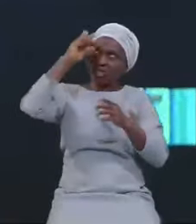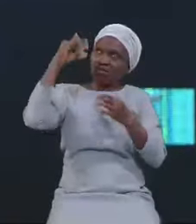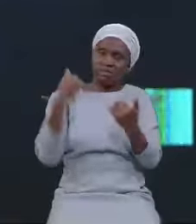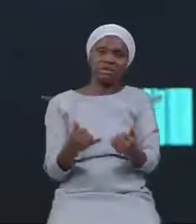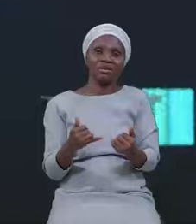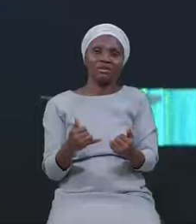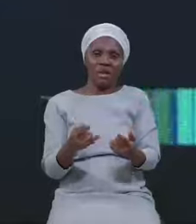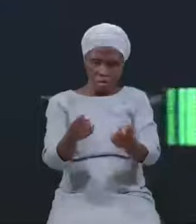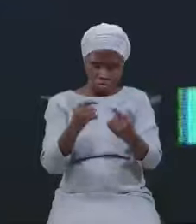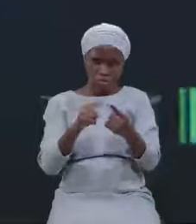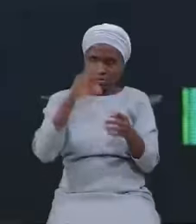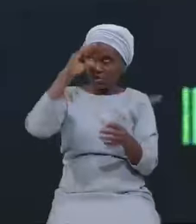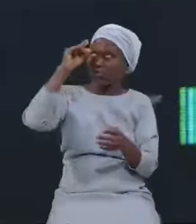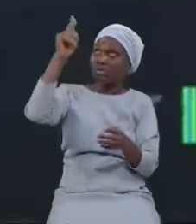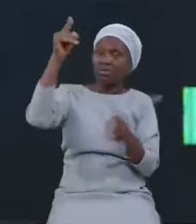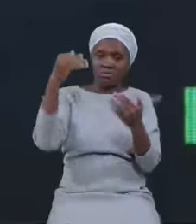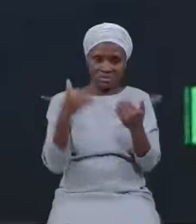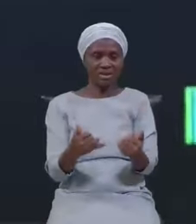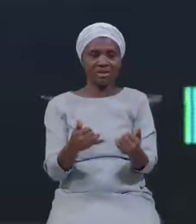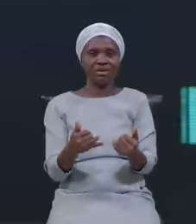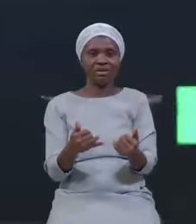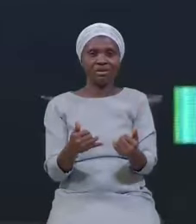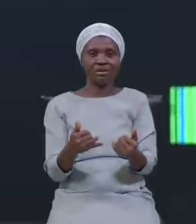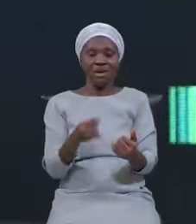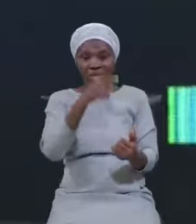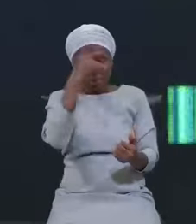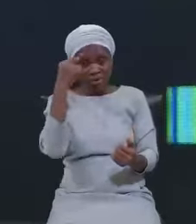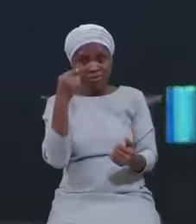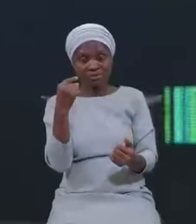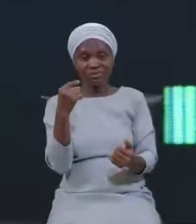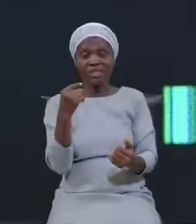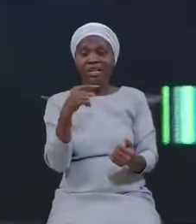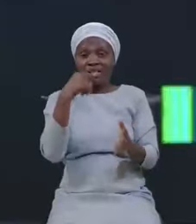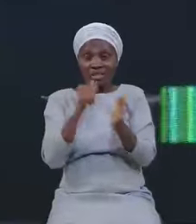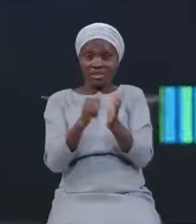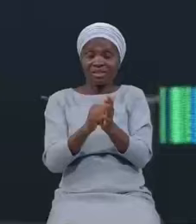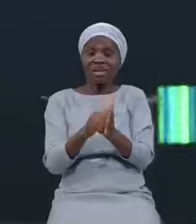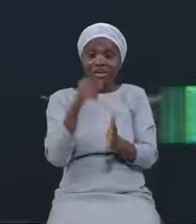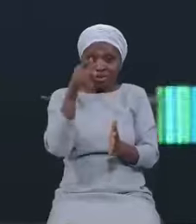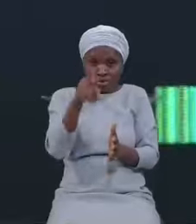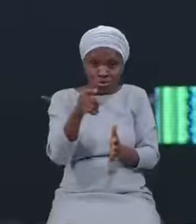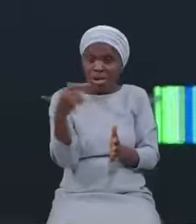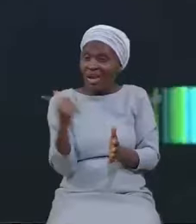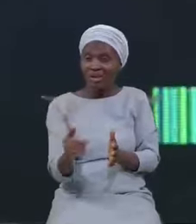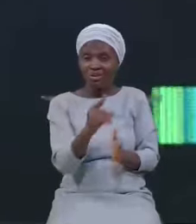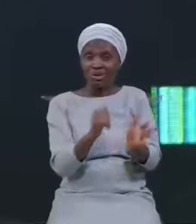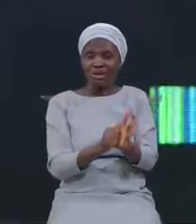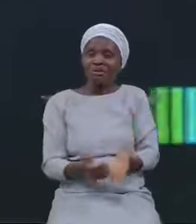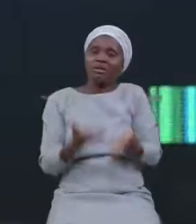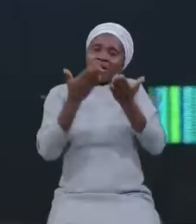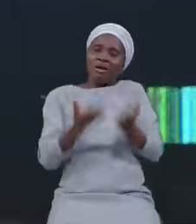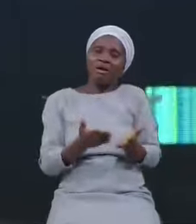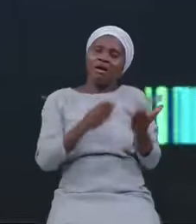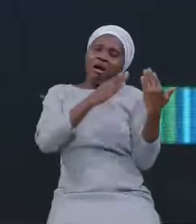qui êtes fatigués et chargés, et je vous donnerai du repos,